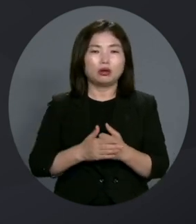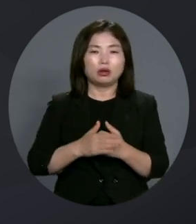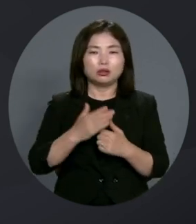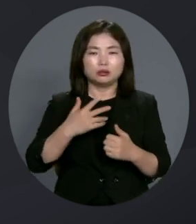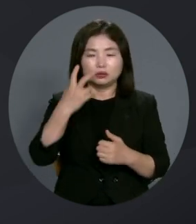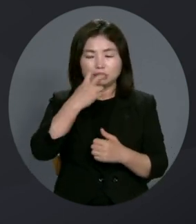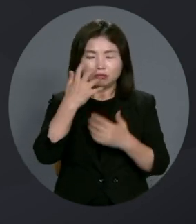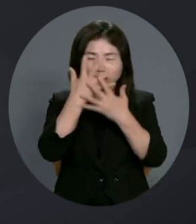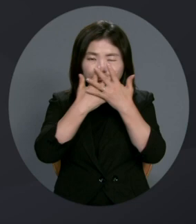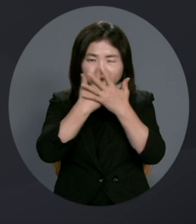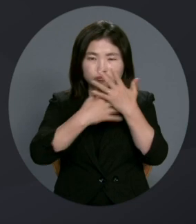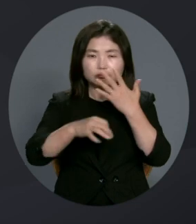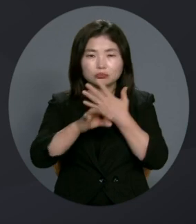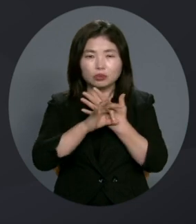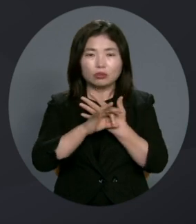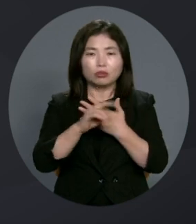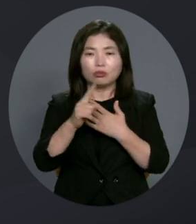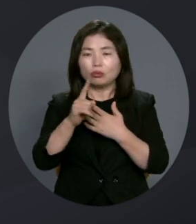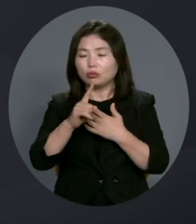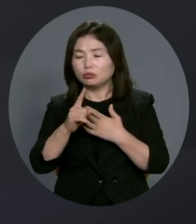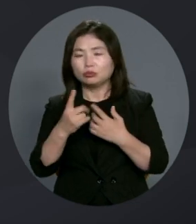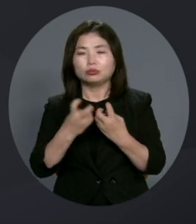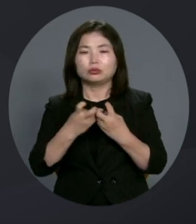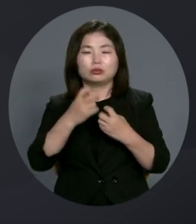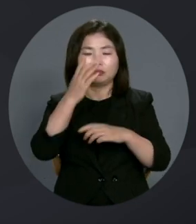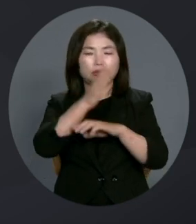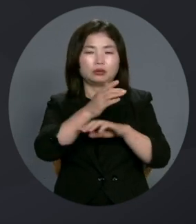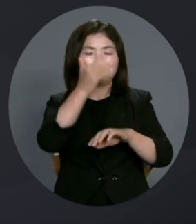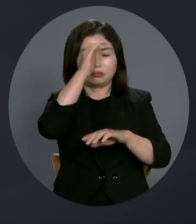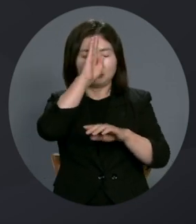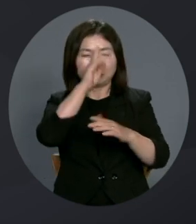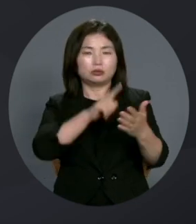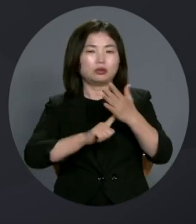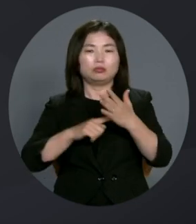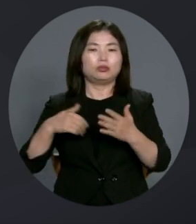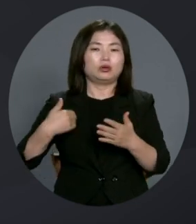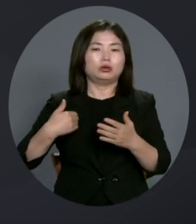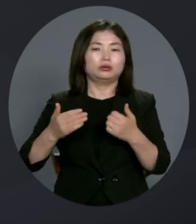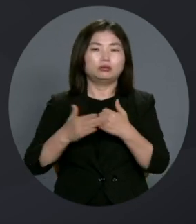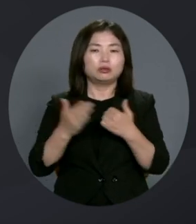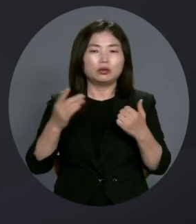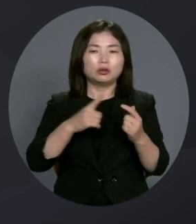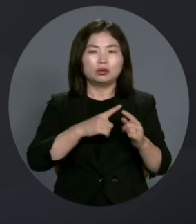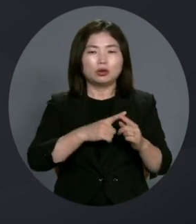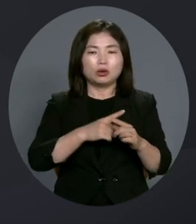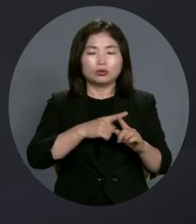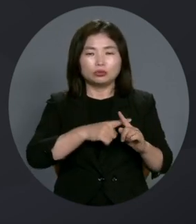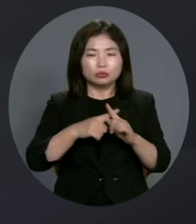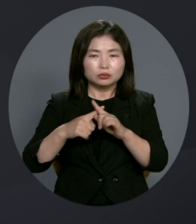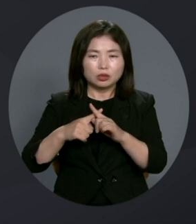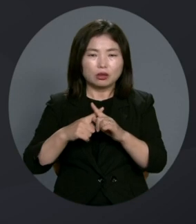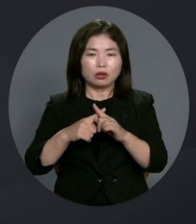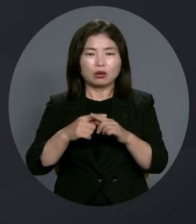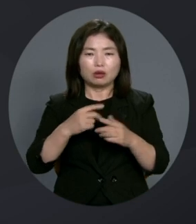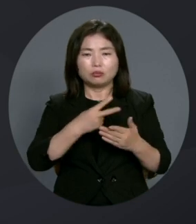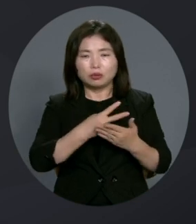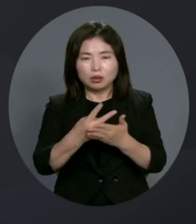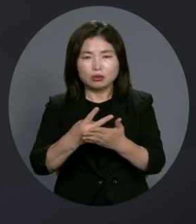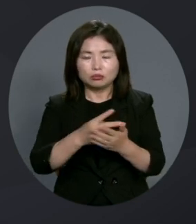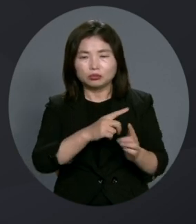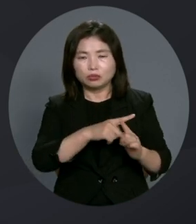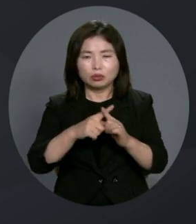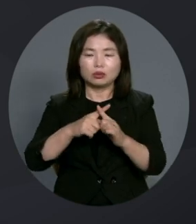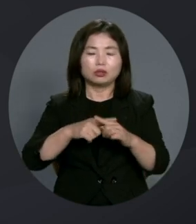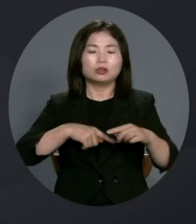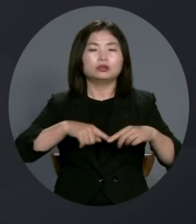자체가 부정확하면 어디로 뛸지 알 수가 없는 환자지 않습니까? 구급대가 환자를 보내면 무조건 받겠다. 전책